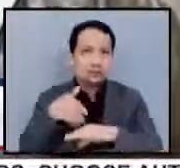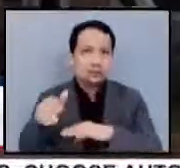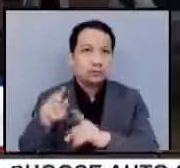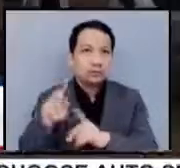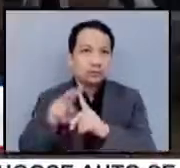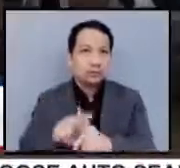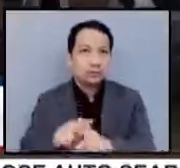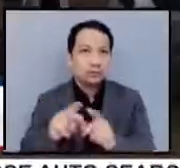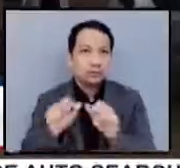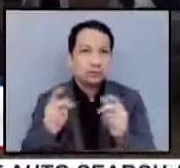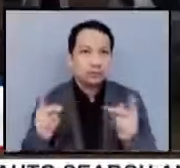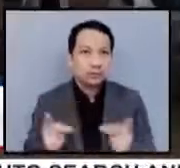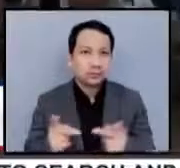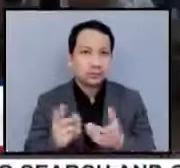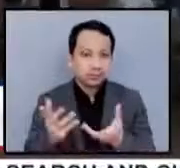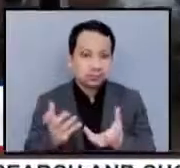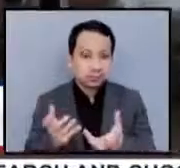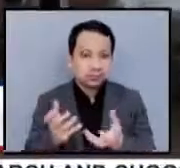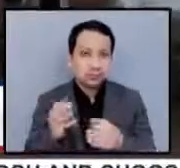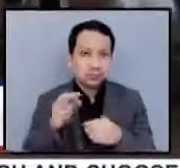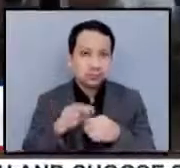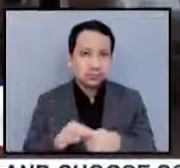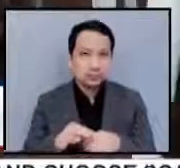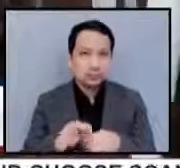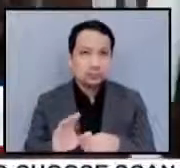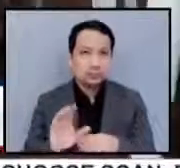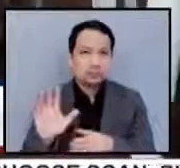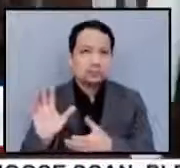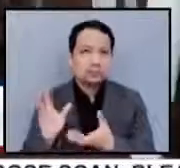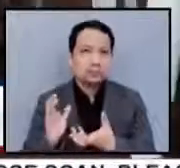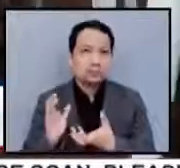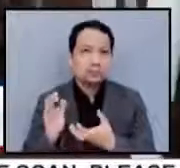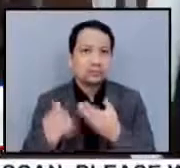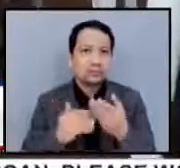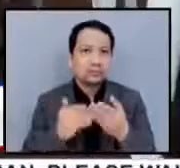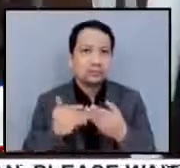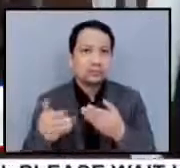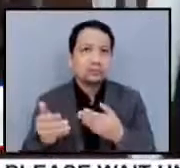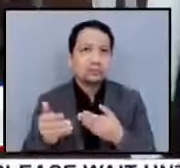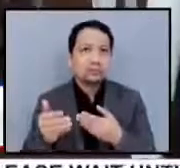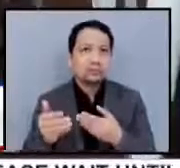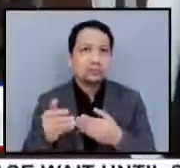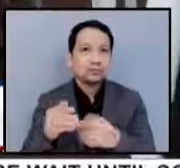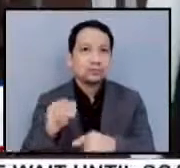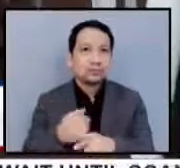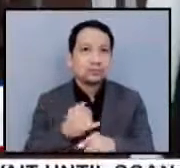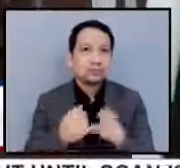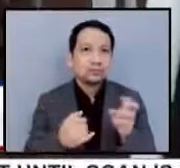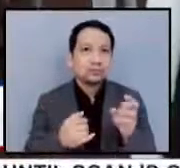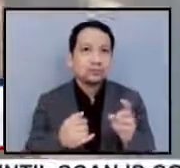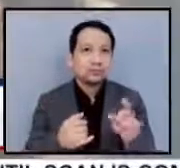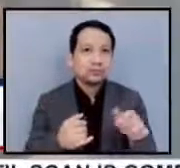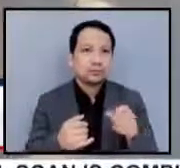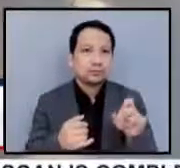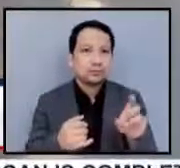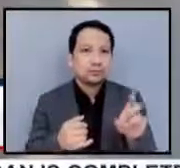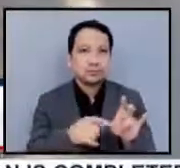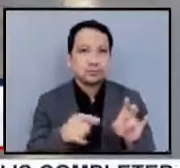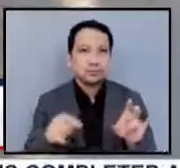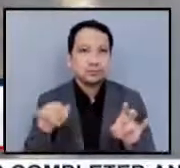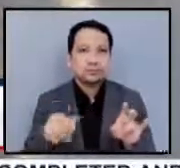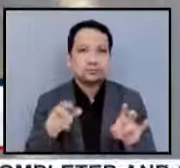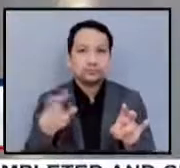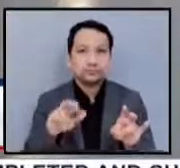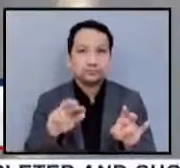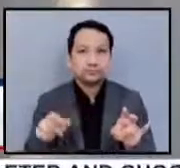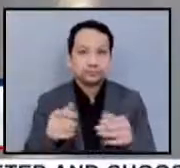saan gustong bumoto ng botante. Ang programa ay gagawin mula December 17 hanggang January 22, 2023 tuwing Sabado